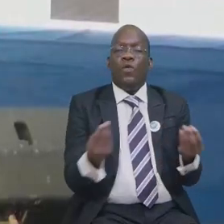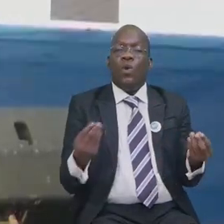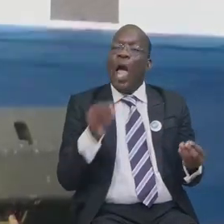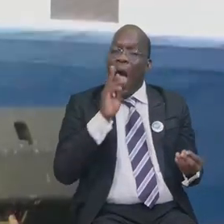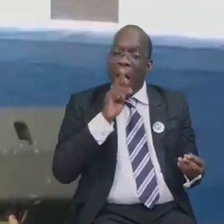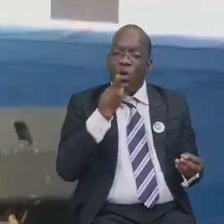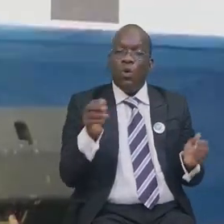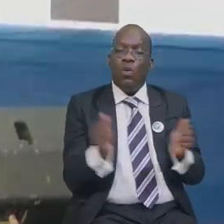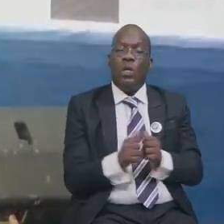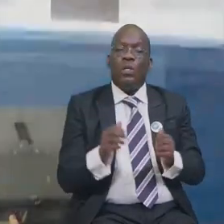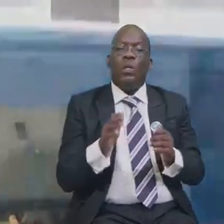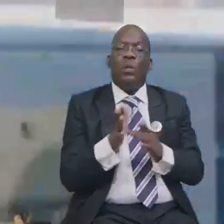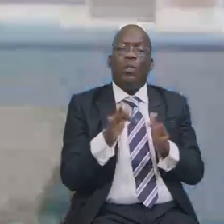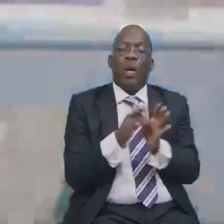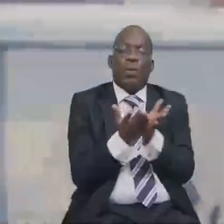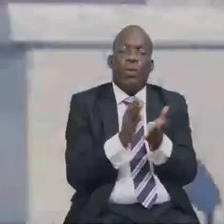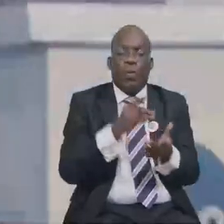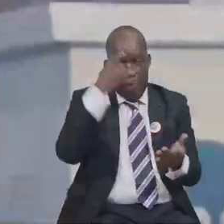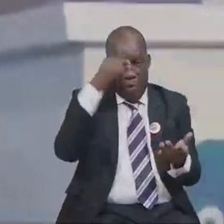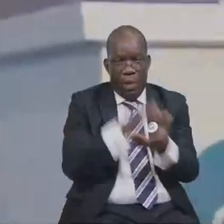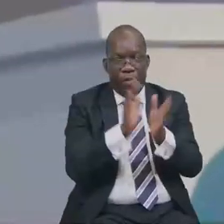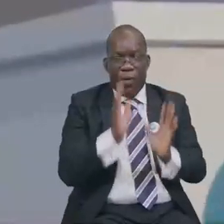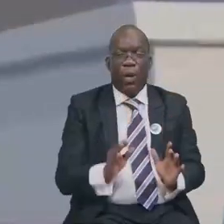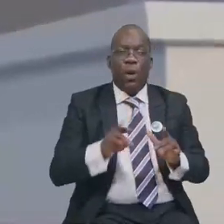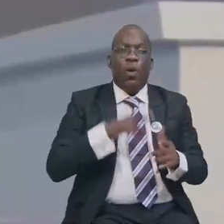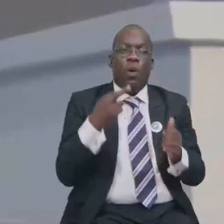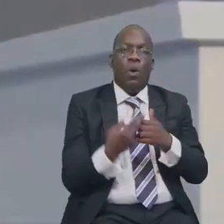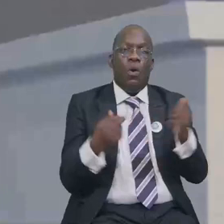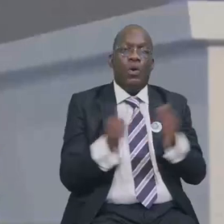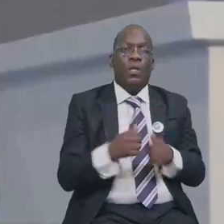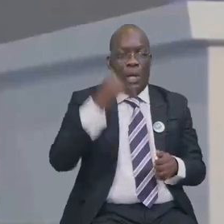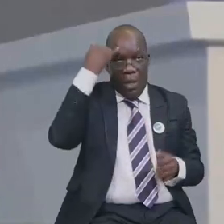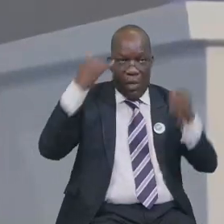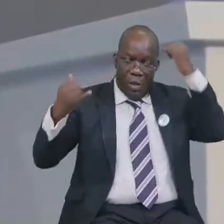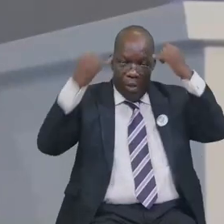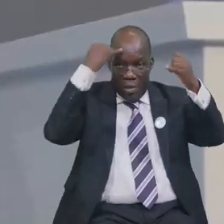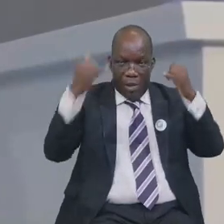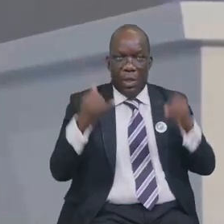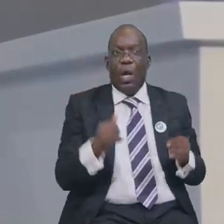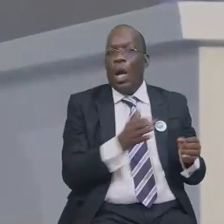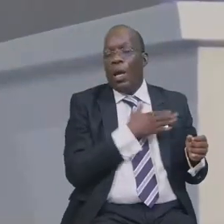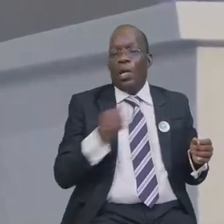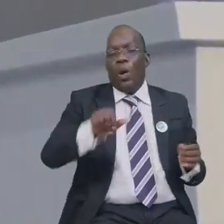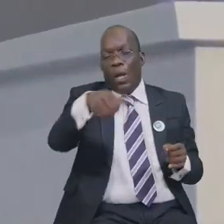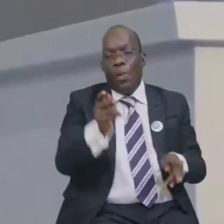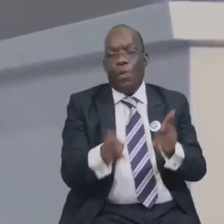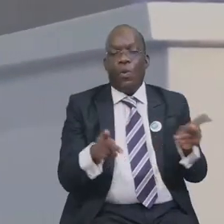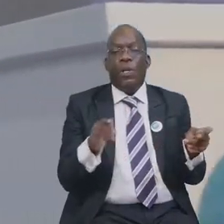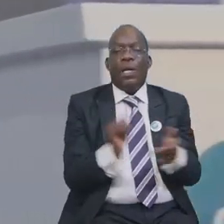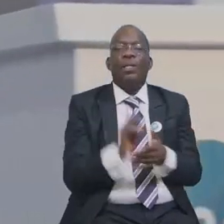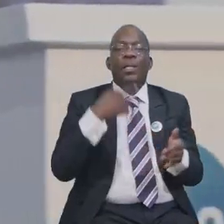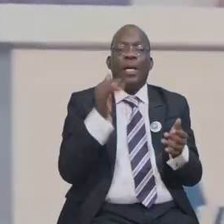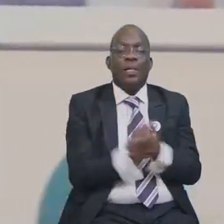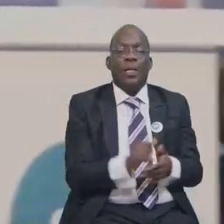la Bible ou tu es avec les idéologistes et avec les scientifiques? Les choses évoluent, les choses